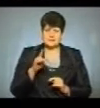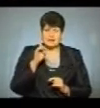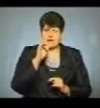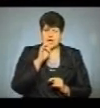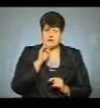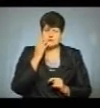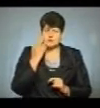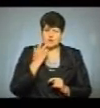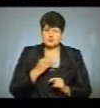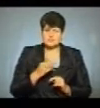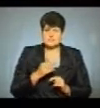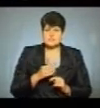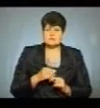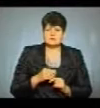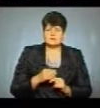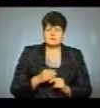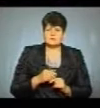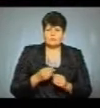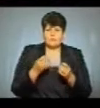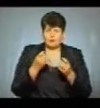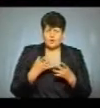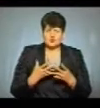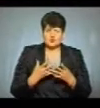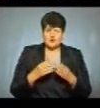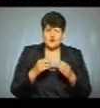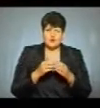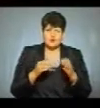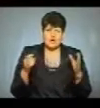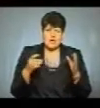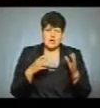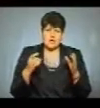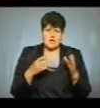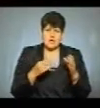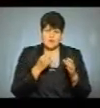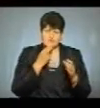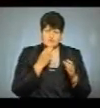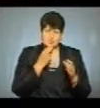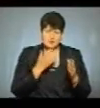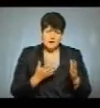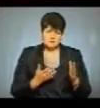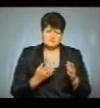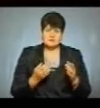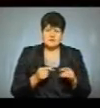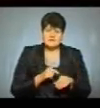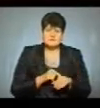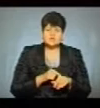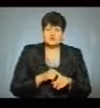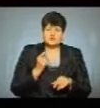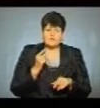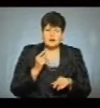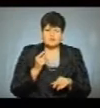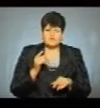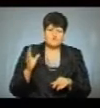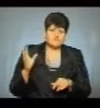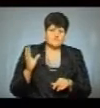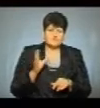насолоджується смаком для нас простого кавуна. І не просто смакує його, а відчуває